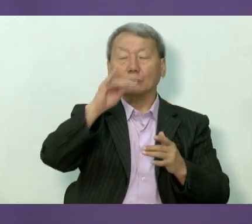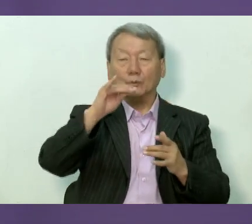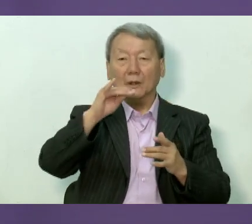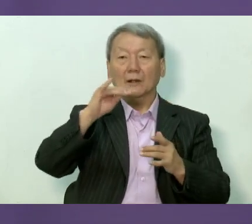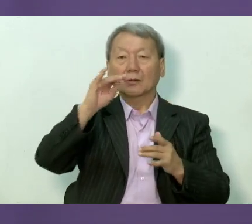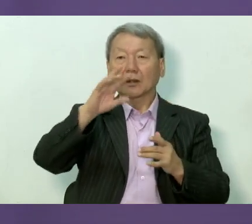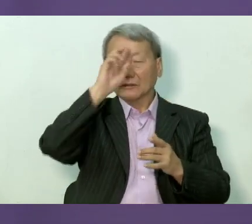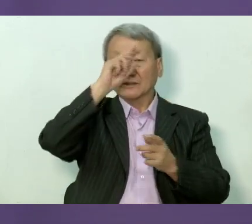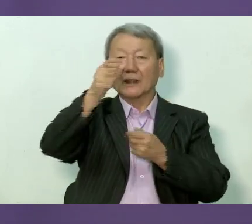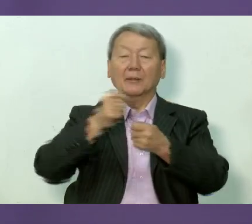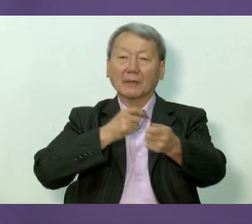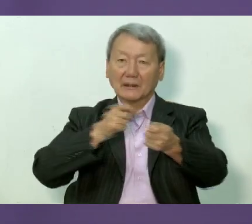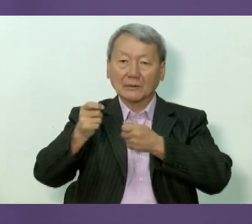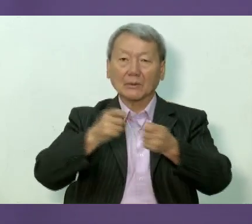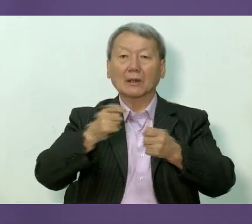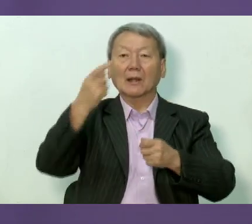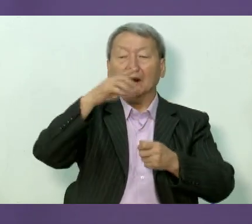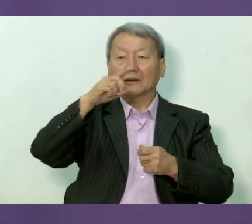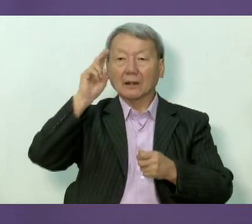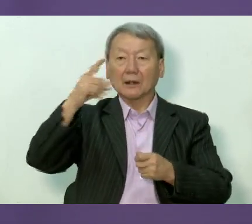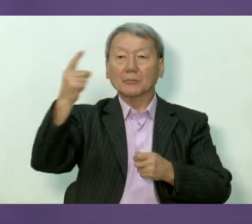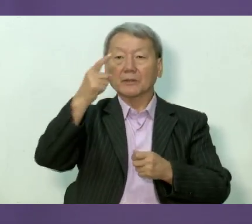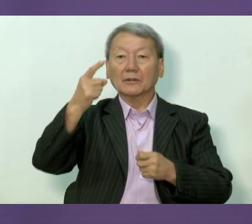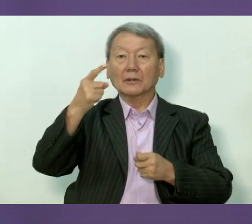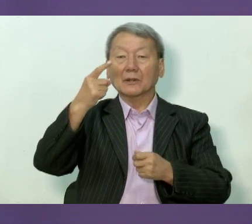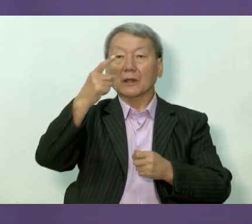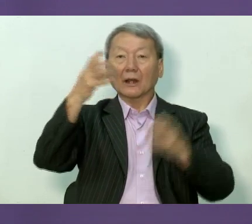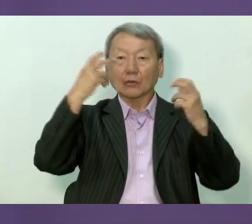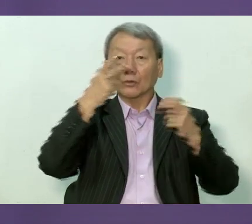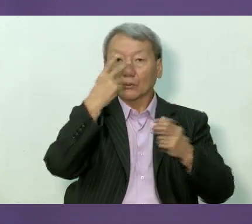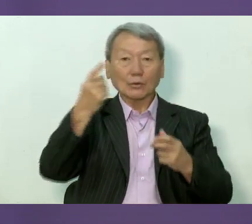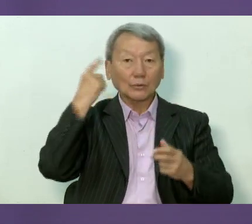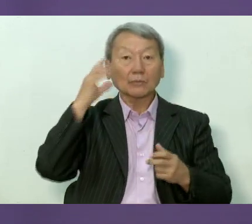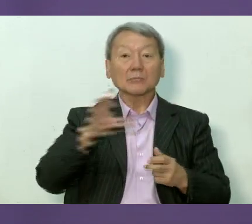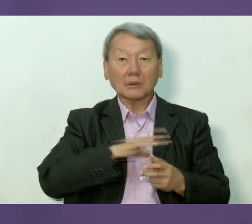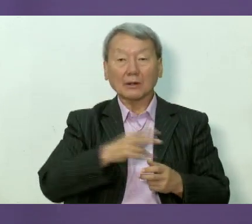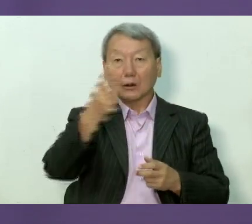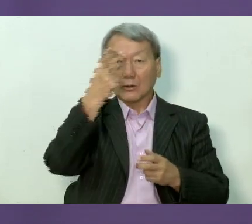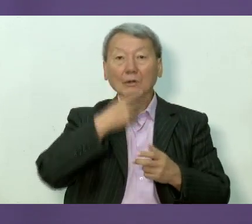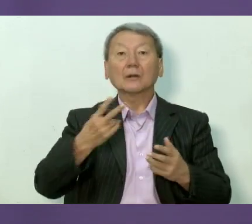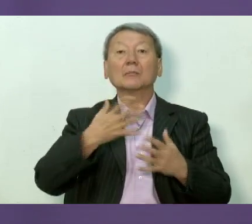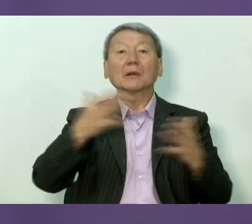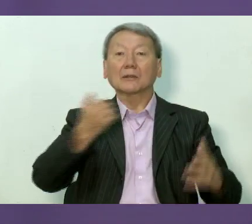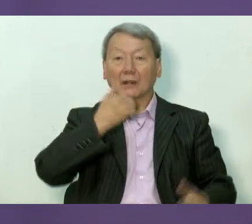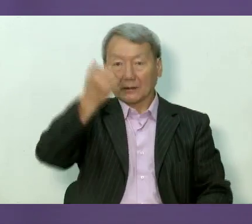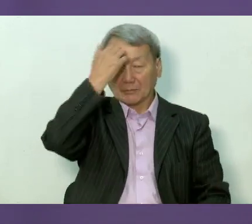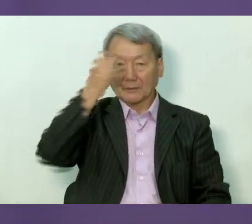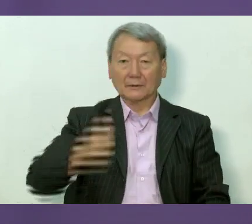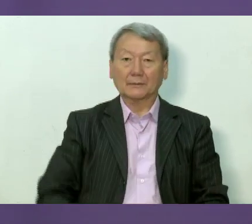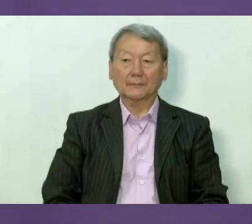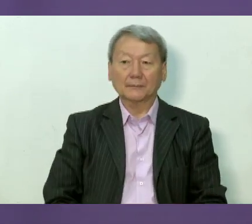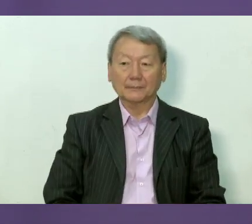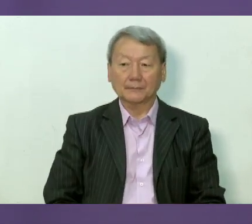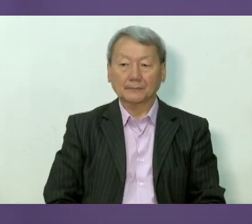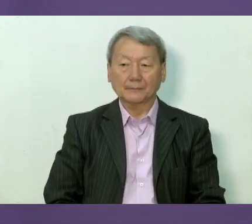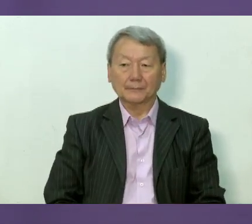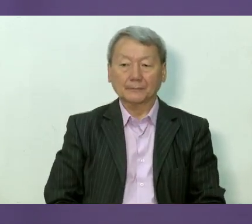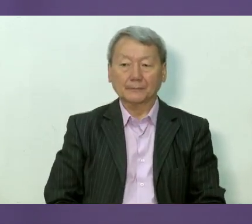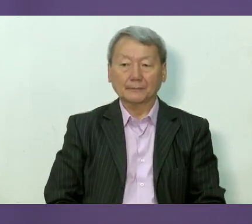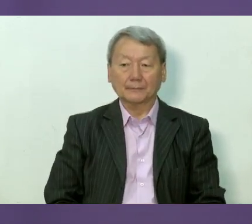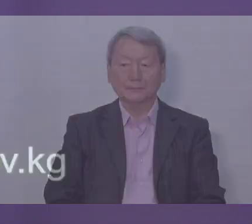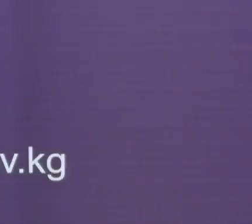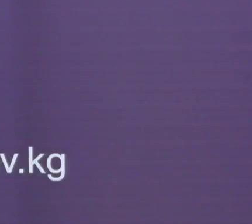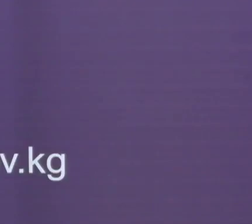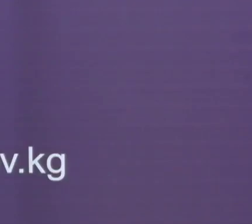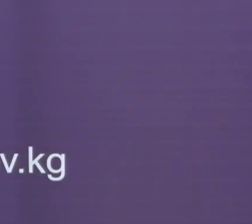Фейсбуктан қырғыз өкметі социалінің проектыстан үлтер, жена Биренчі Радионың бірақшаларынан көріп оғалдыңыздар. Көміл бұрғаныңыздар үшін чоң рахмат.